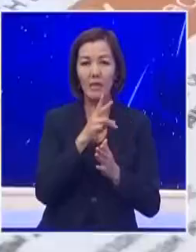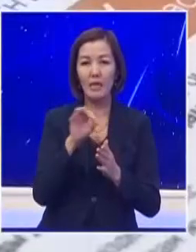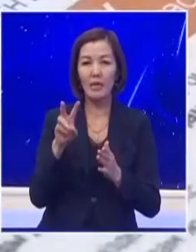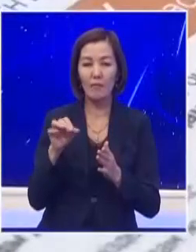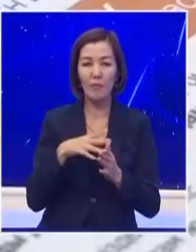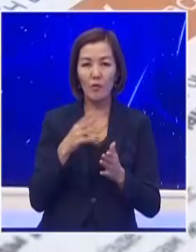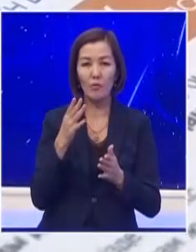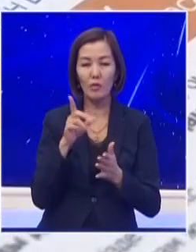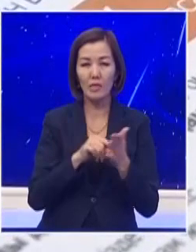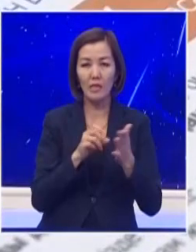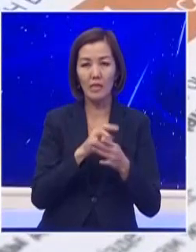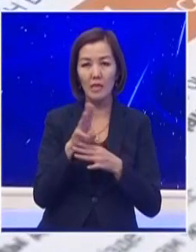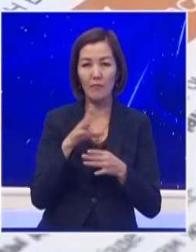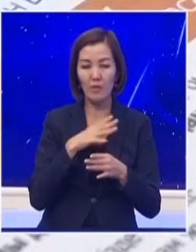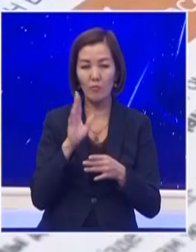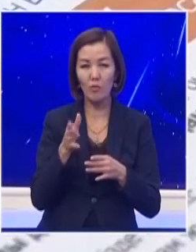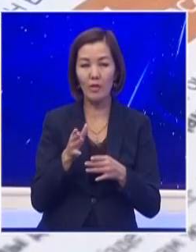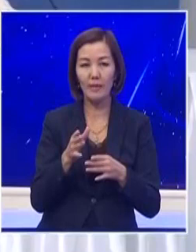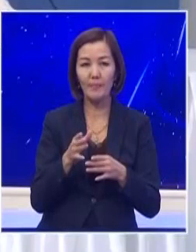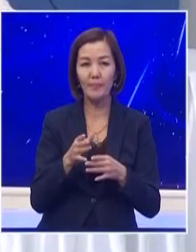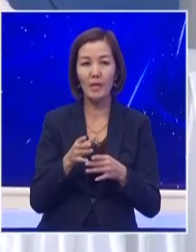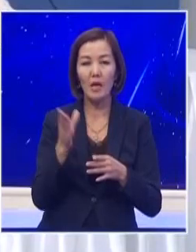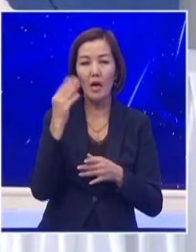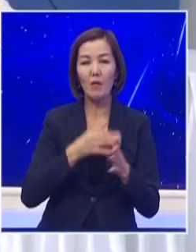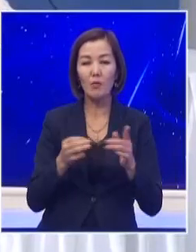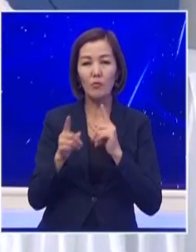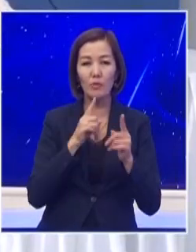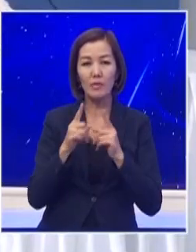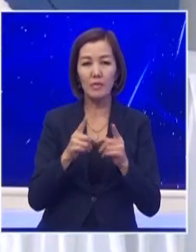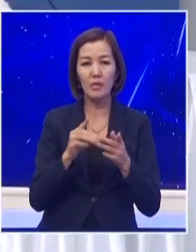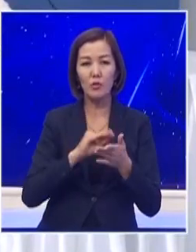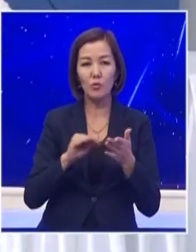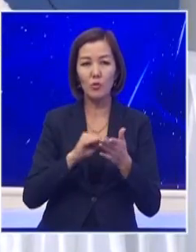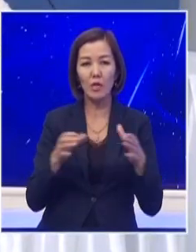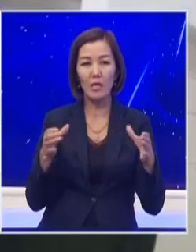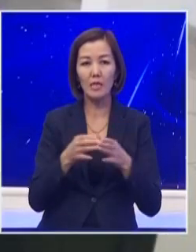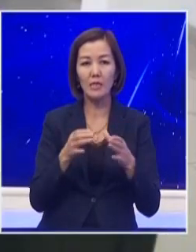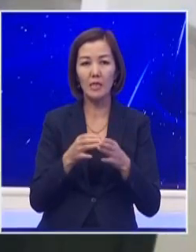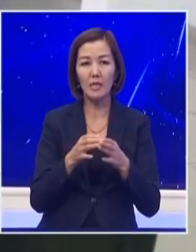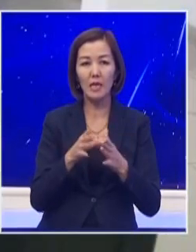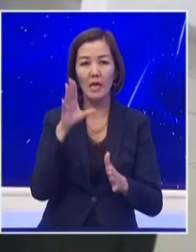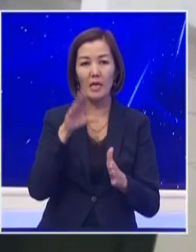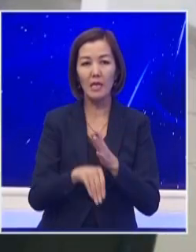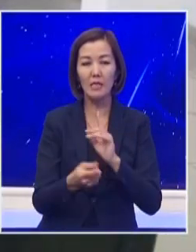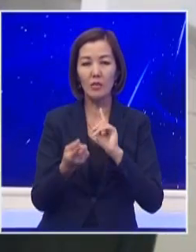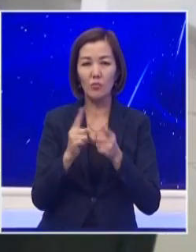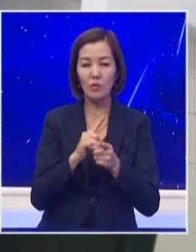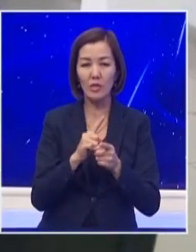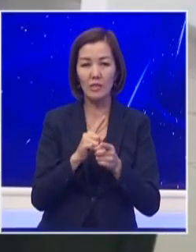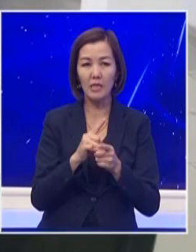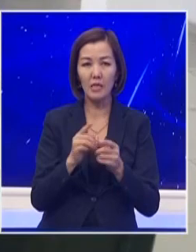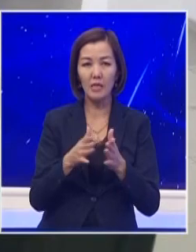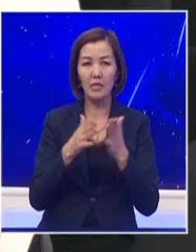зейнеткерді қамтитын болады. Алматы облысының брифингке келген мамандары журналистерге болашақта бұл жүйеге енгізілетін өзгерістерді